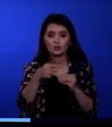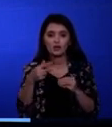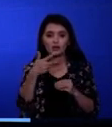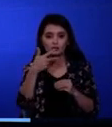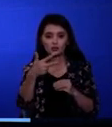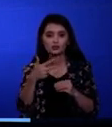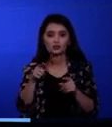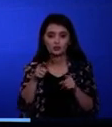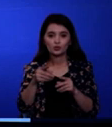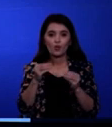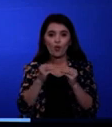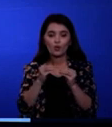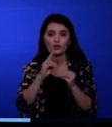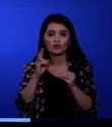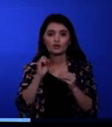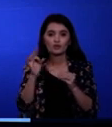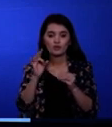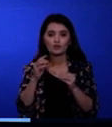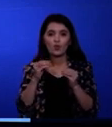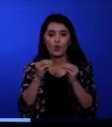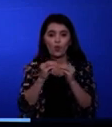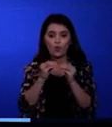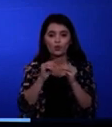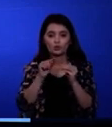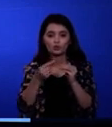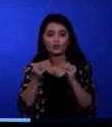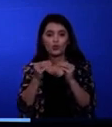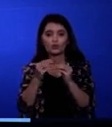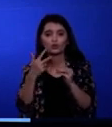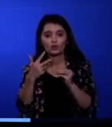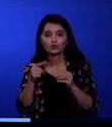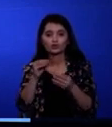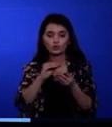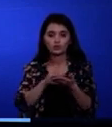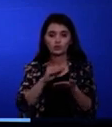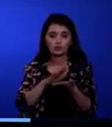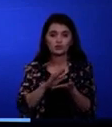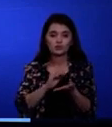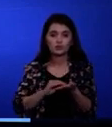o'nlik kasr ko'rinishida 0 butun 10 dan 3 deb yoziladi.